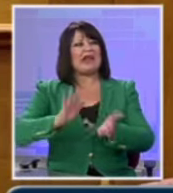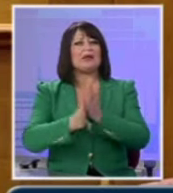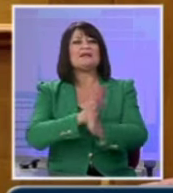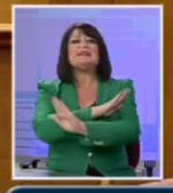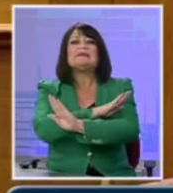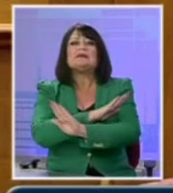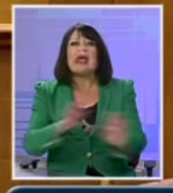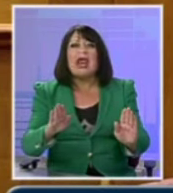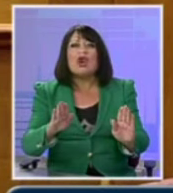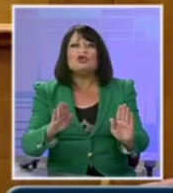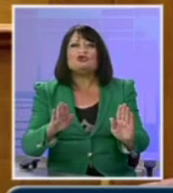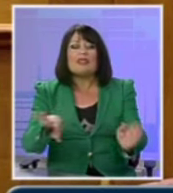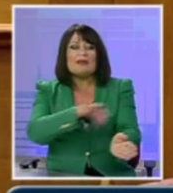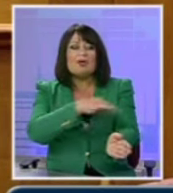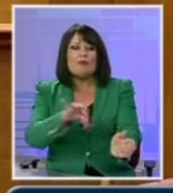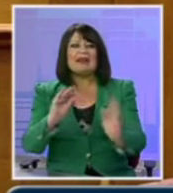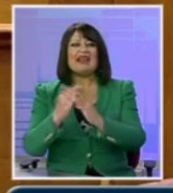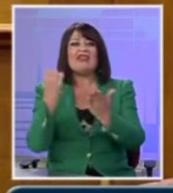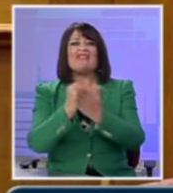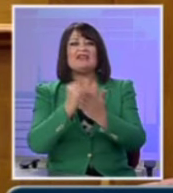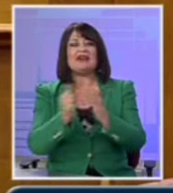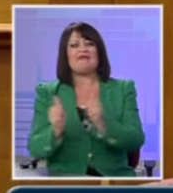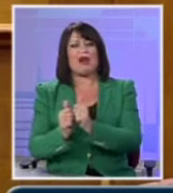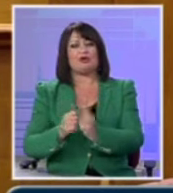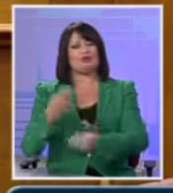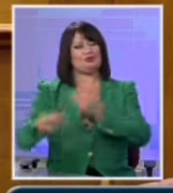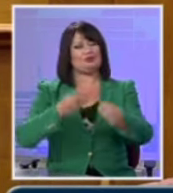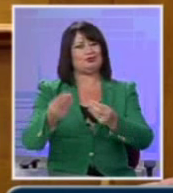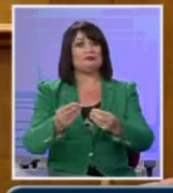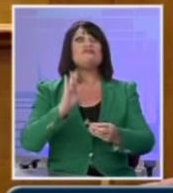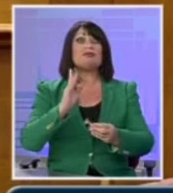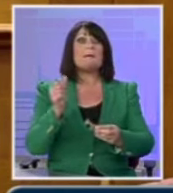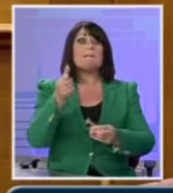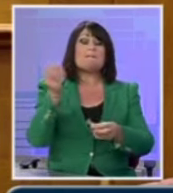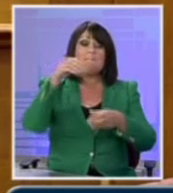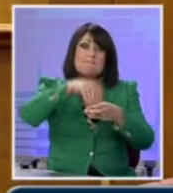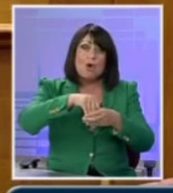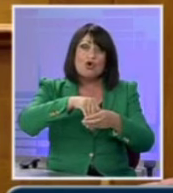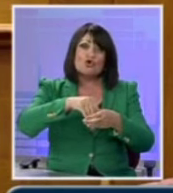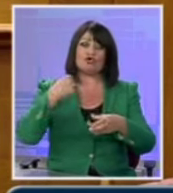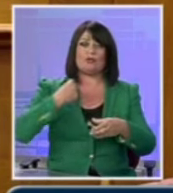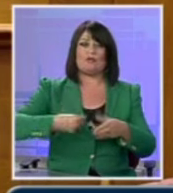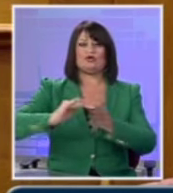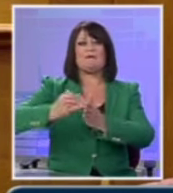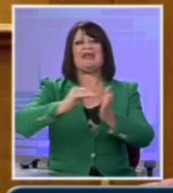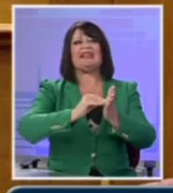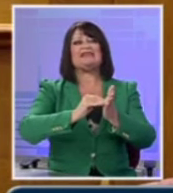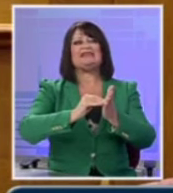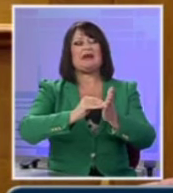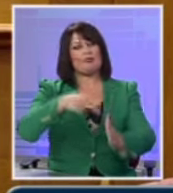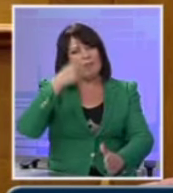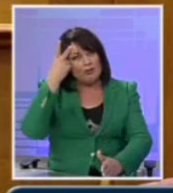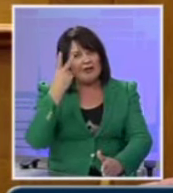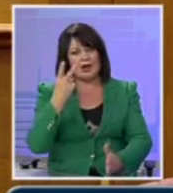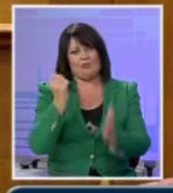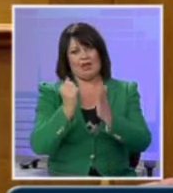τα διπλωματικά διαβατήρια για τους φίλους. Αυτά είναι για τους ανθρώπους που είναι στην υπηρεσία του ελληνικού δημοσίου και των δημοσίων αγαθών.